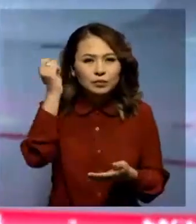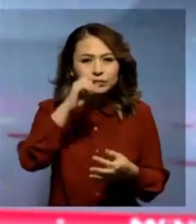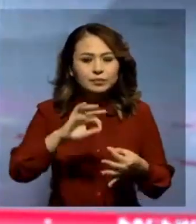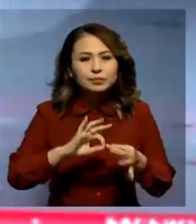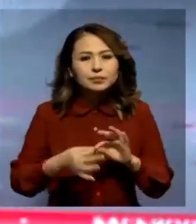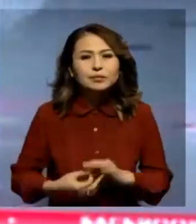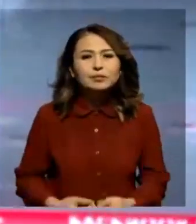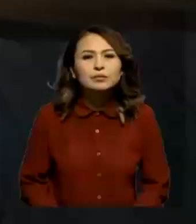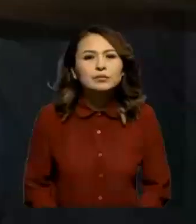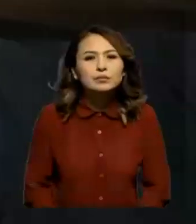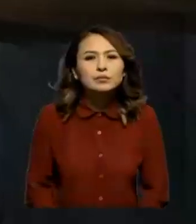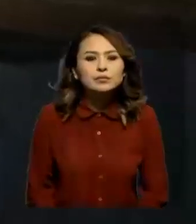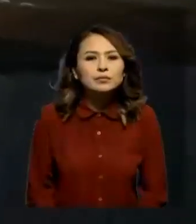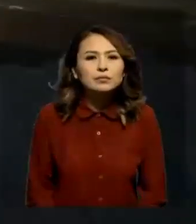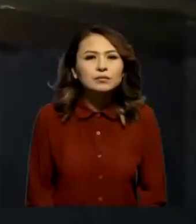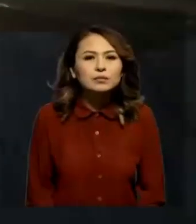тілшіміз тарқатсын.